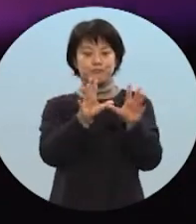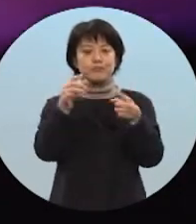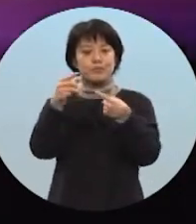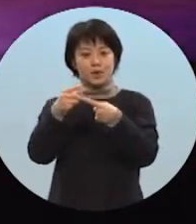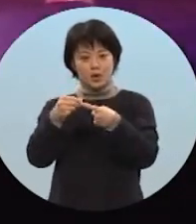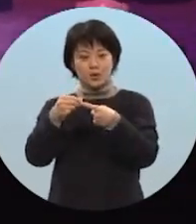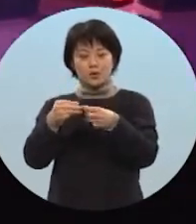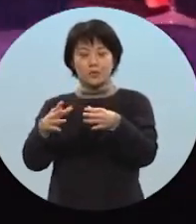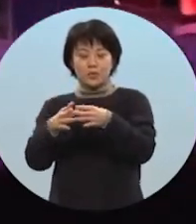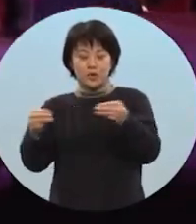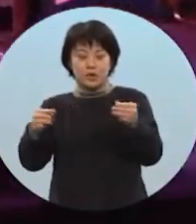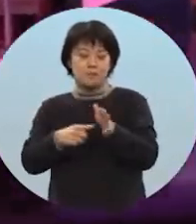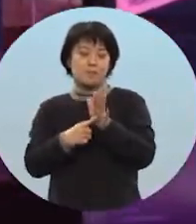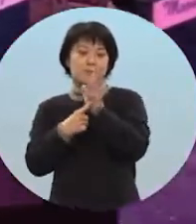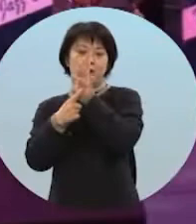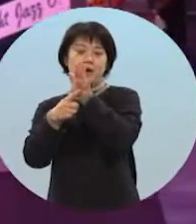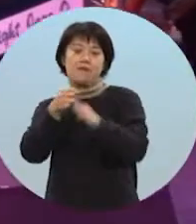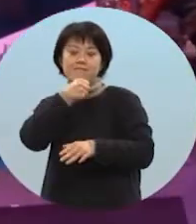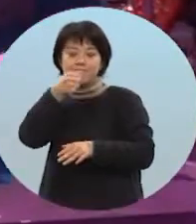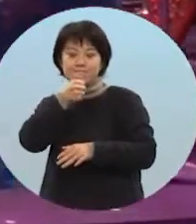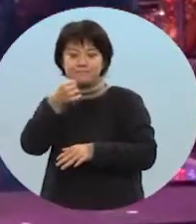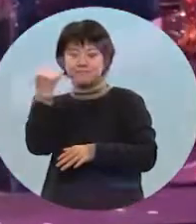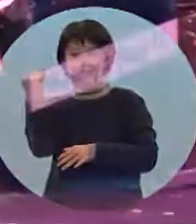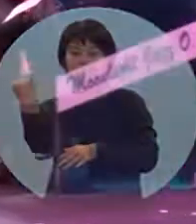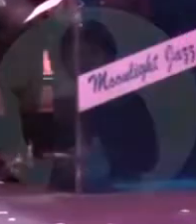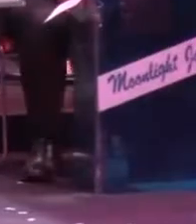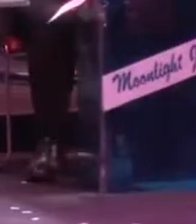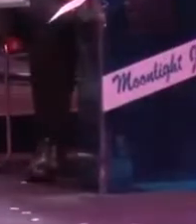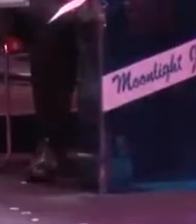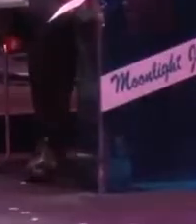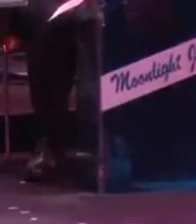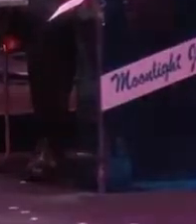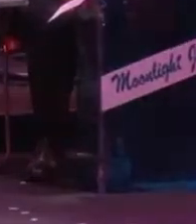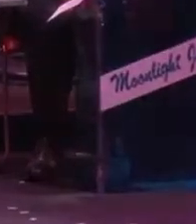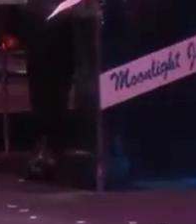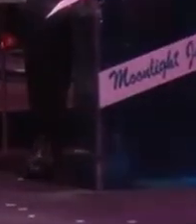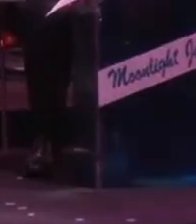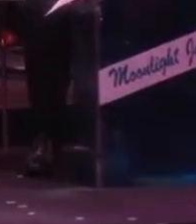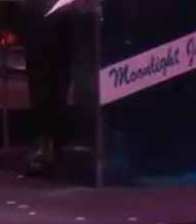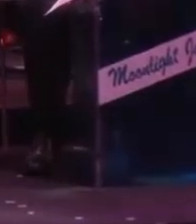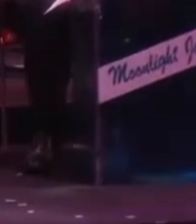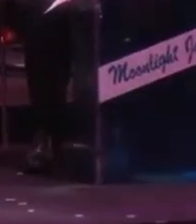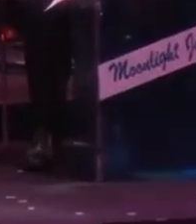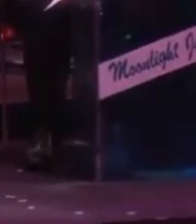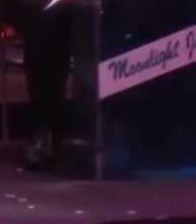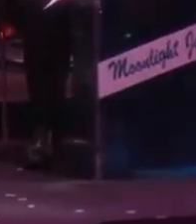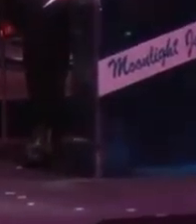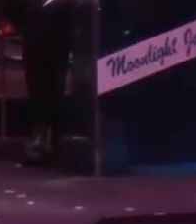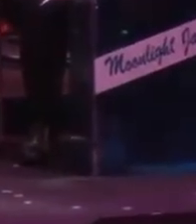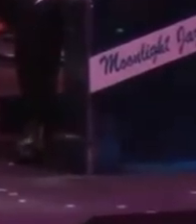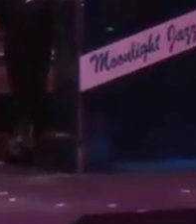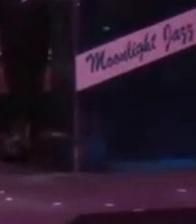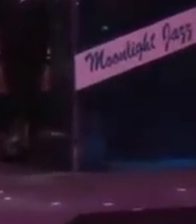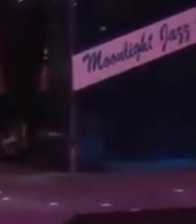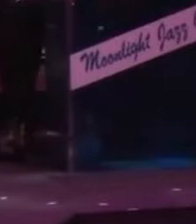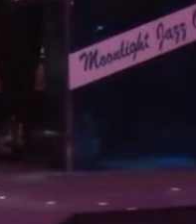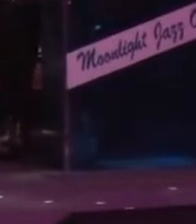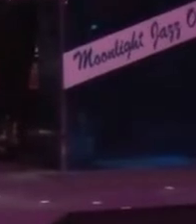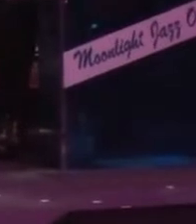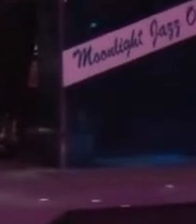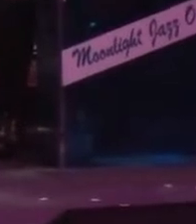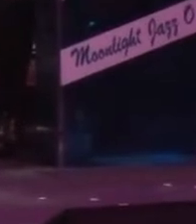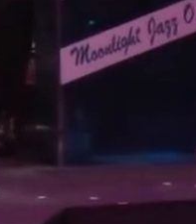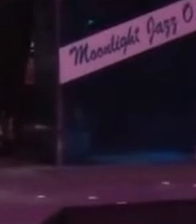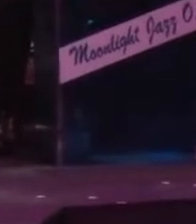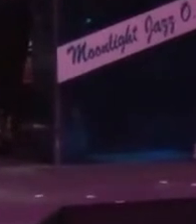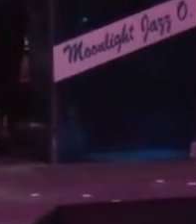藤貴美子さんが出演。世界で活躍する伊藤貴美子さんの歌声とムーンライトジャズオーケストラによる華